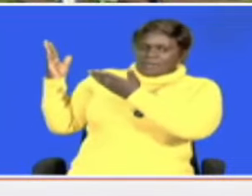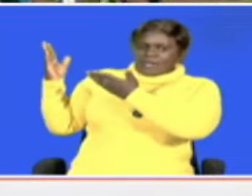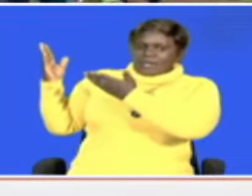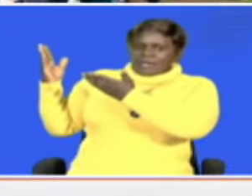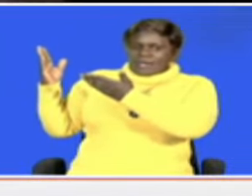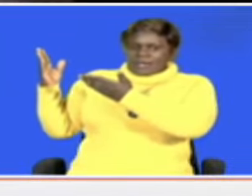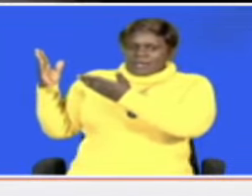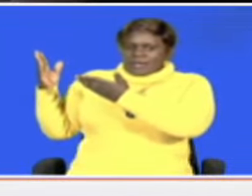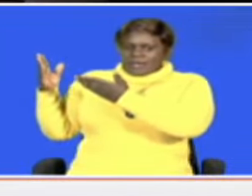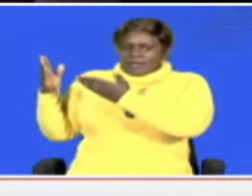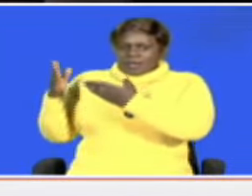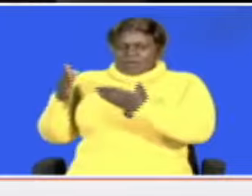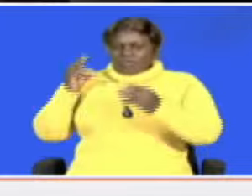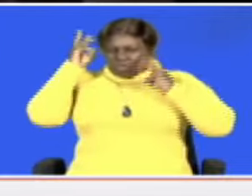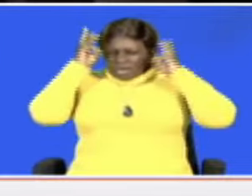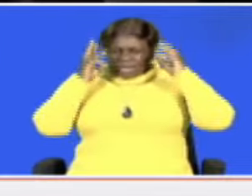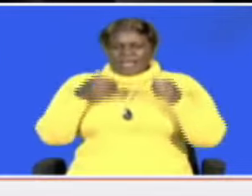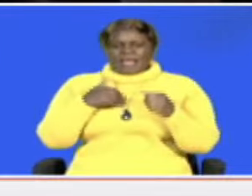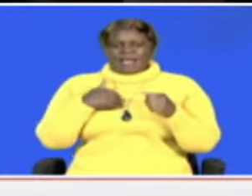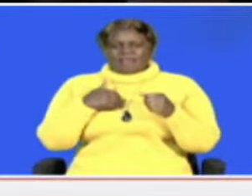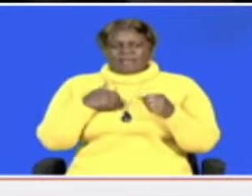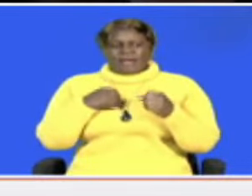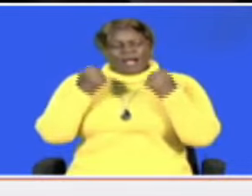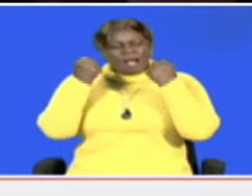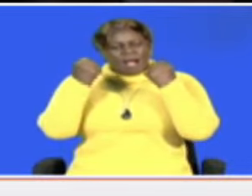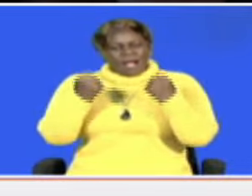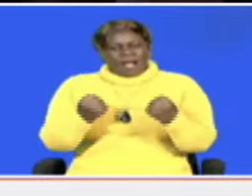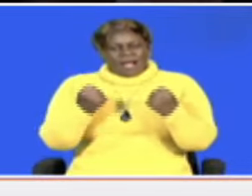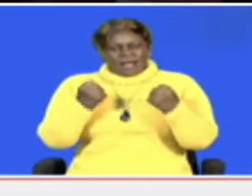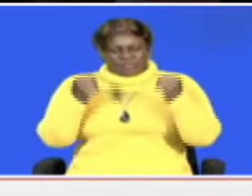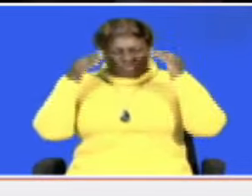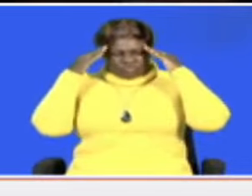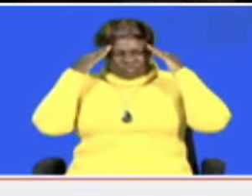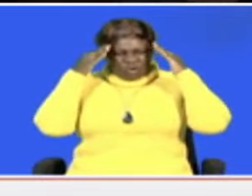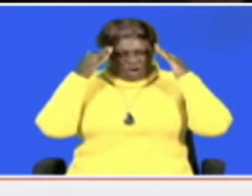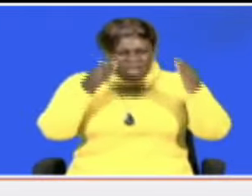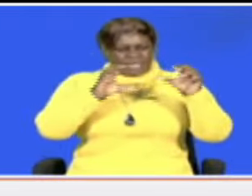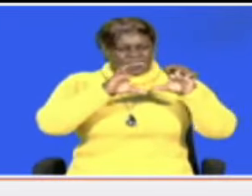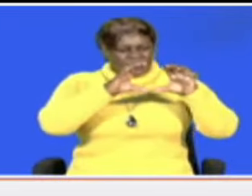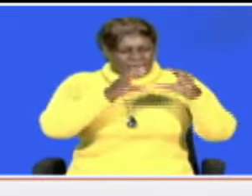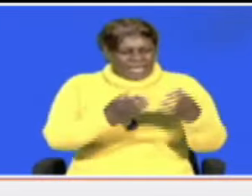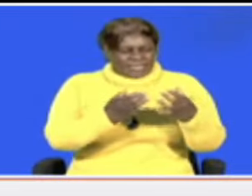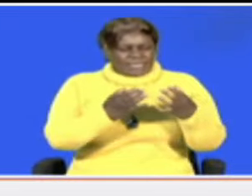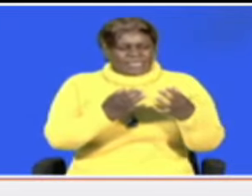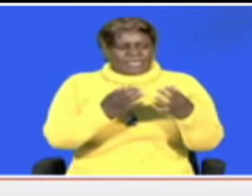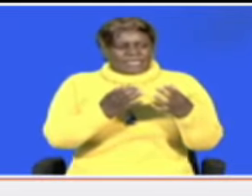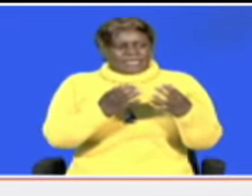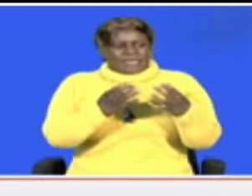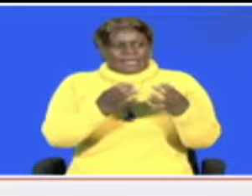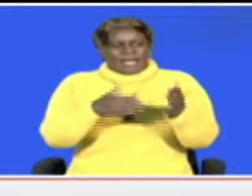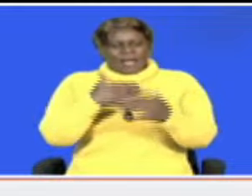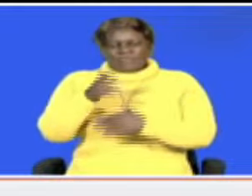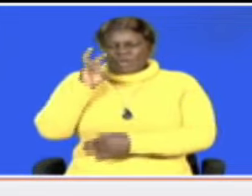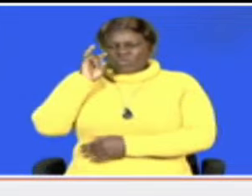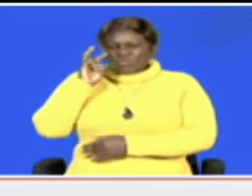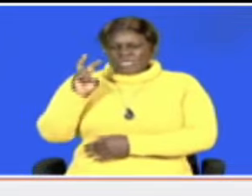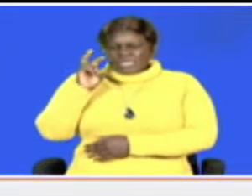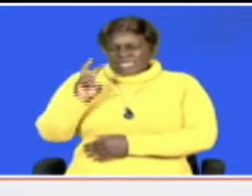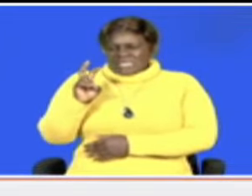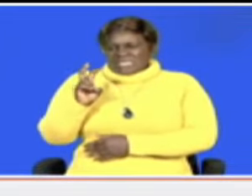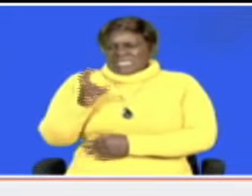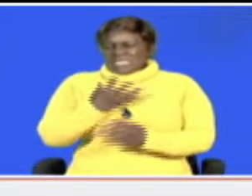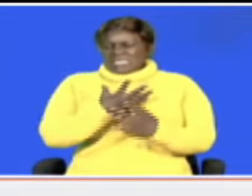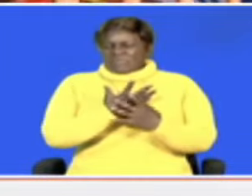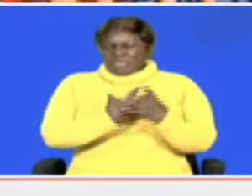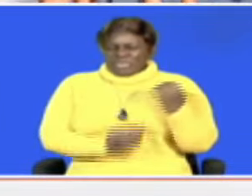hupatwa na kiwewe, hivyo kufanya iwe vigumu kutilia manani darasani. baada ya kushuhudia matukio ya